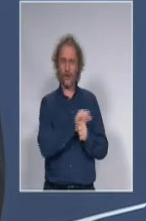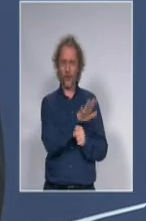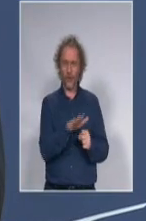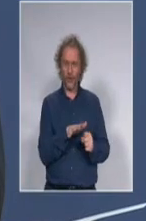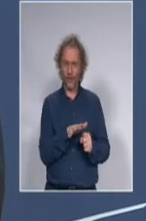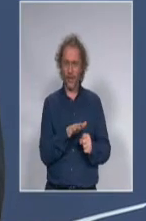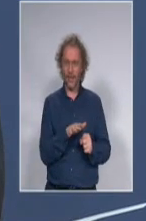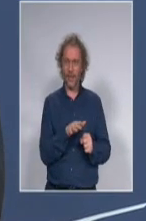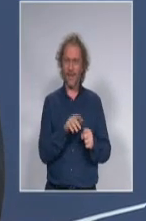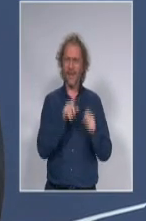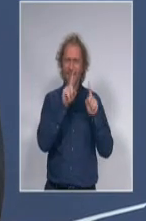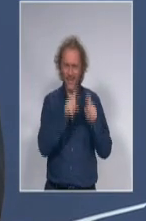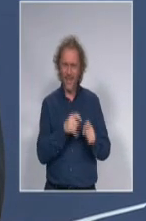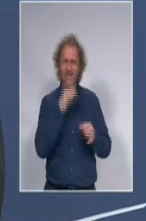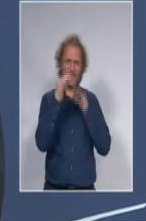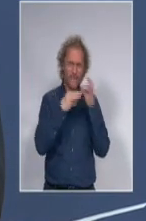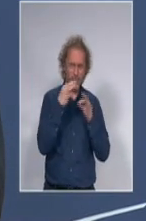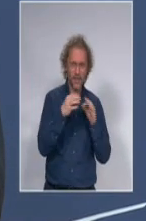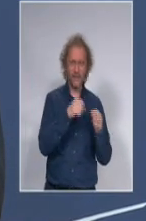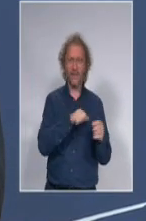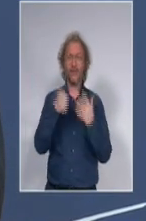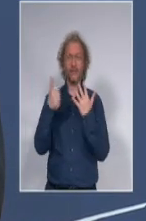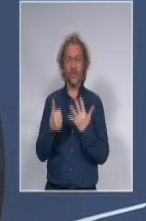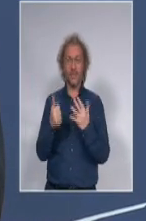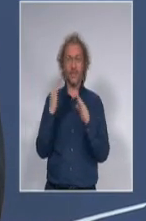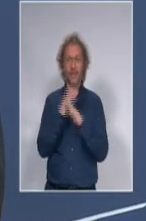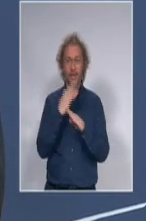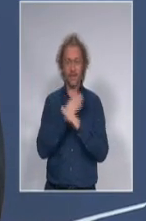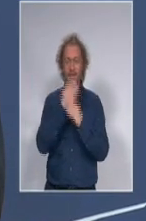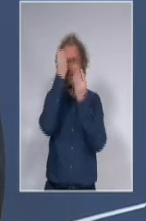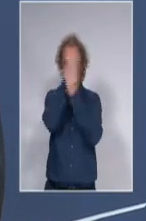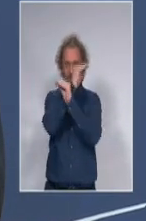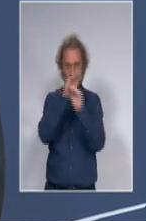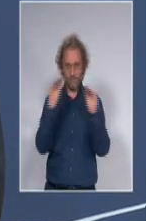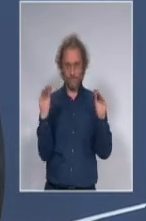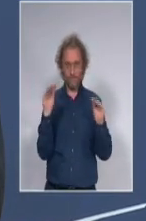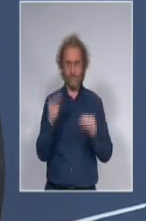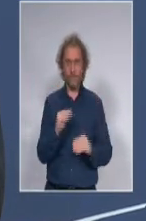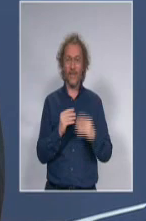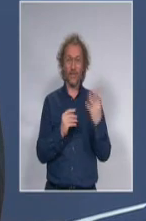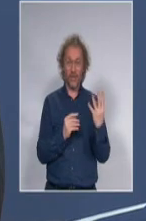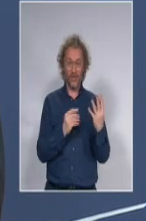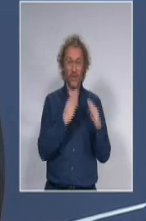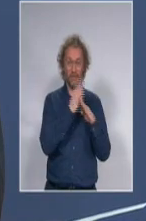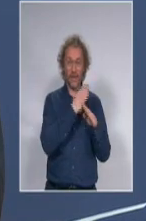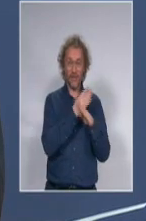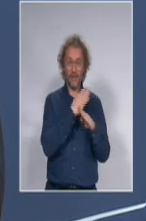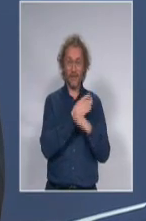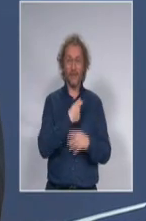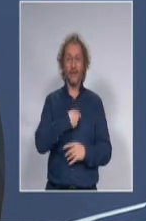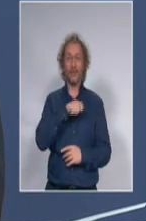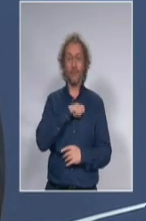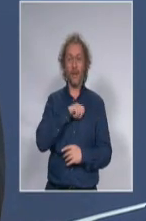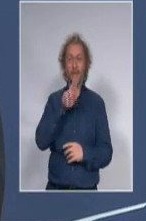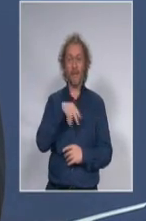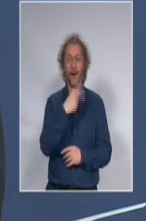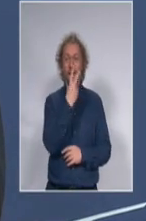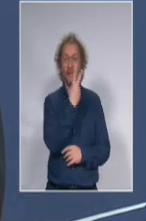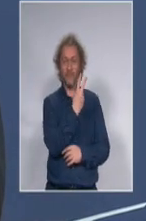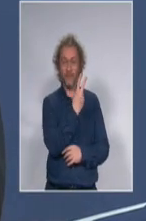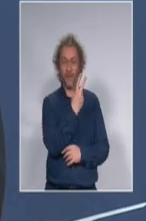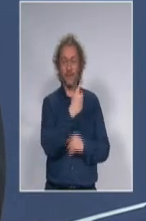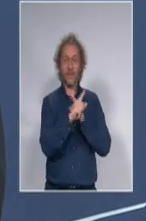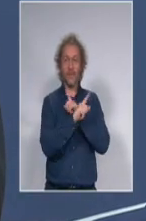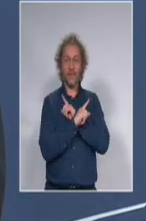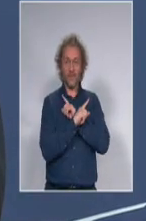kada je testirano među vremenu, 4. marta je Španija imala 2 mrtva. Danas u 12 sati imala